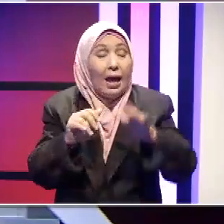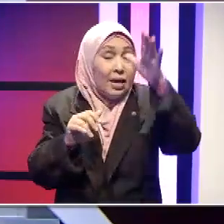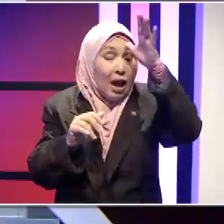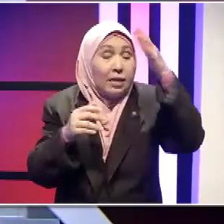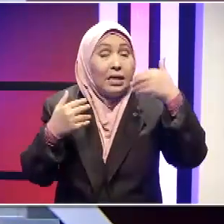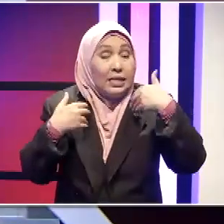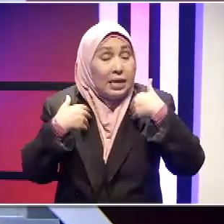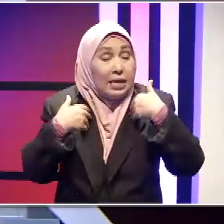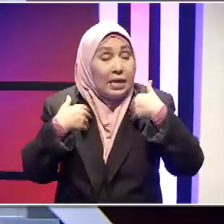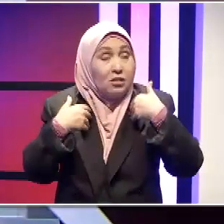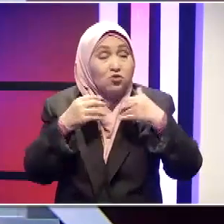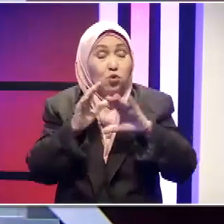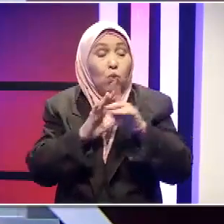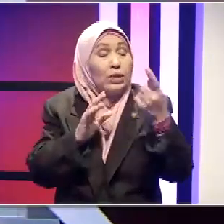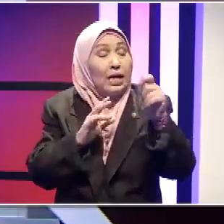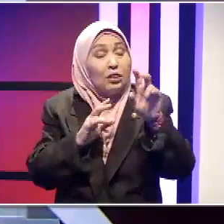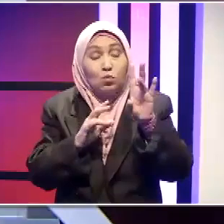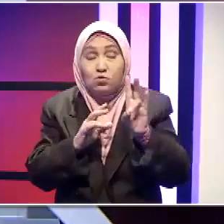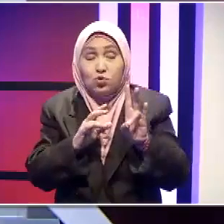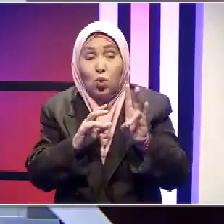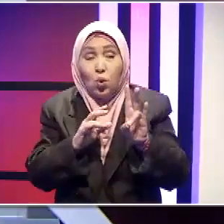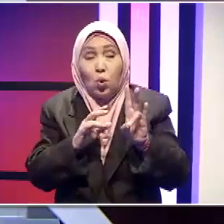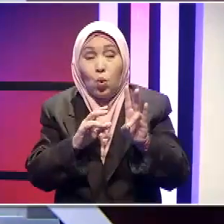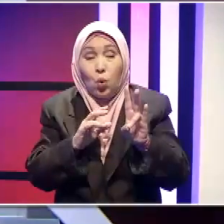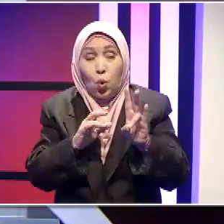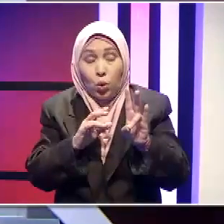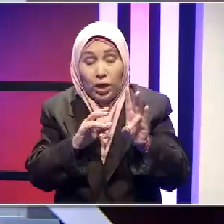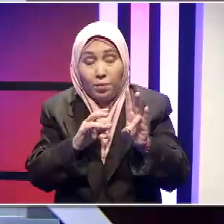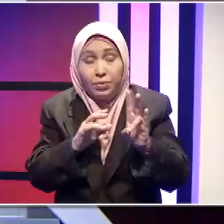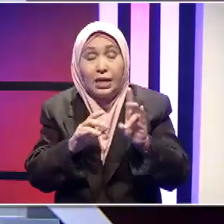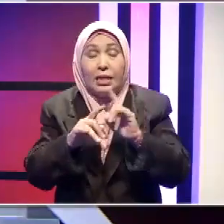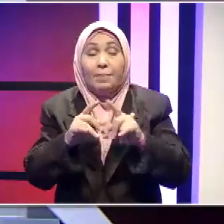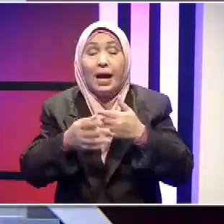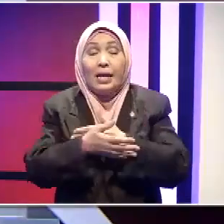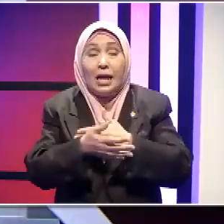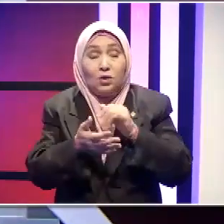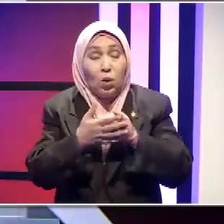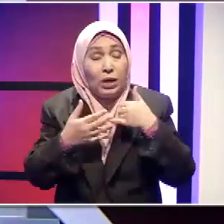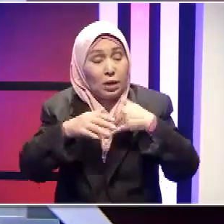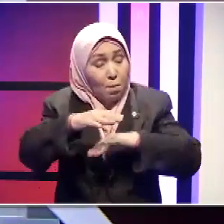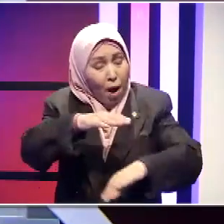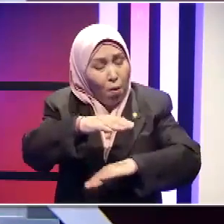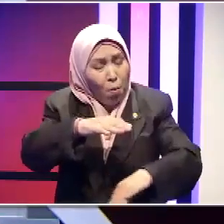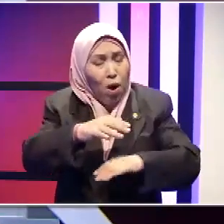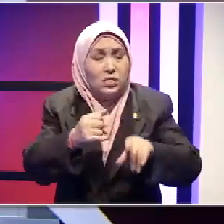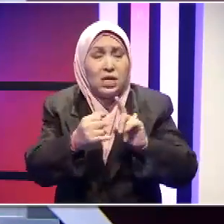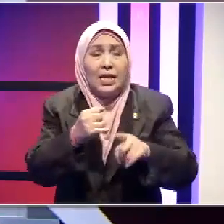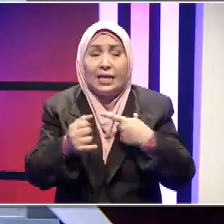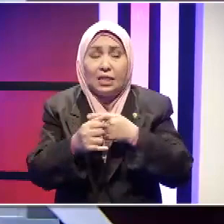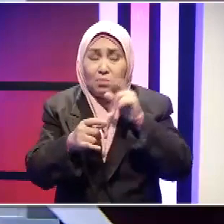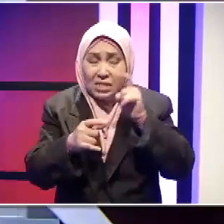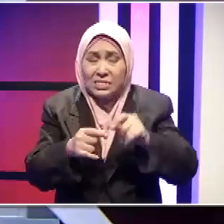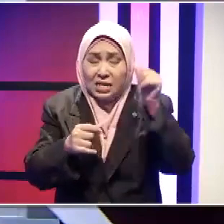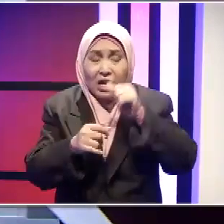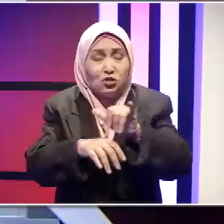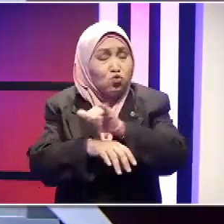itu beradik atau candi tingkat tujuh Daniel katakan di firdausi ahla tetapi anaknya itu dekat bawah stadium Oh jadi teringat bahwa antara